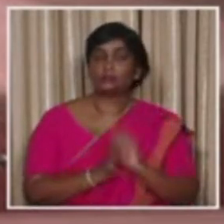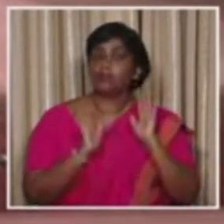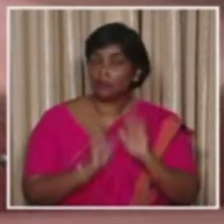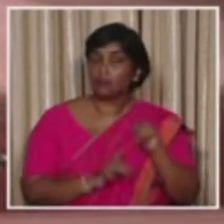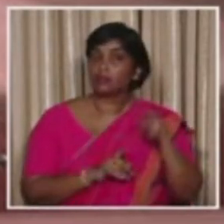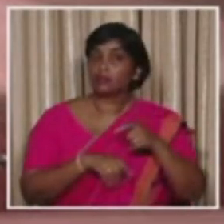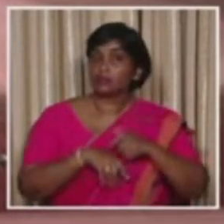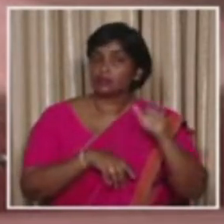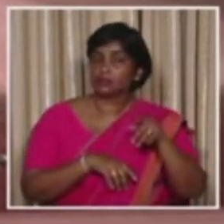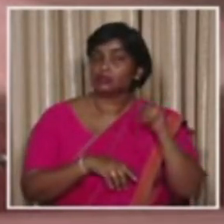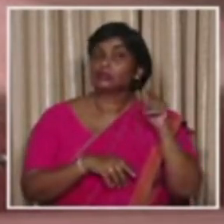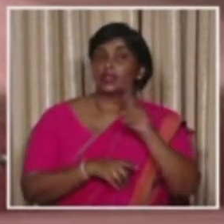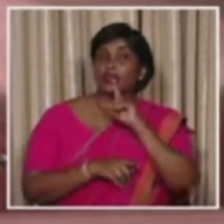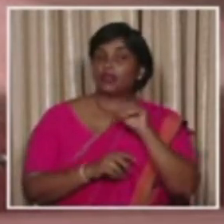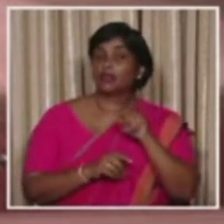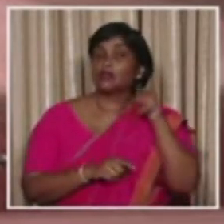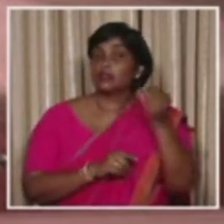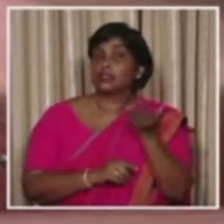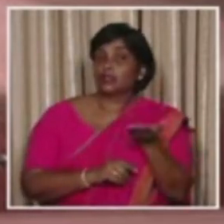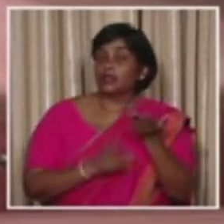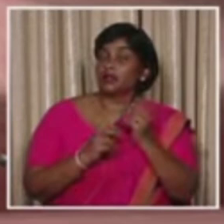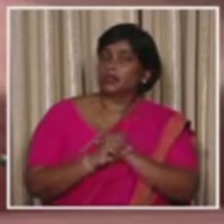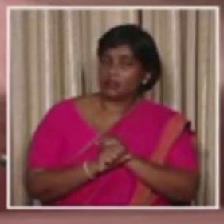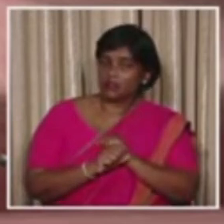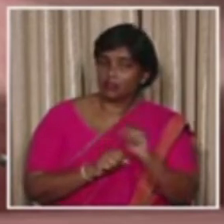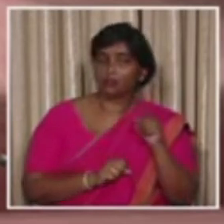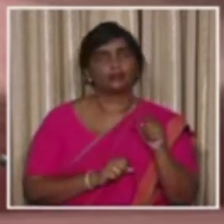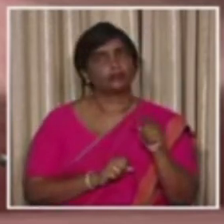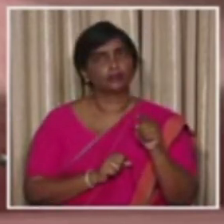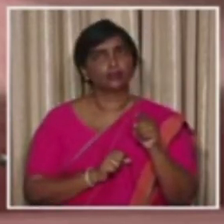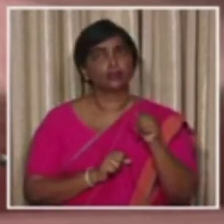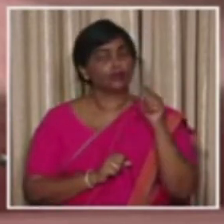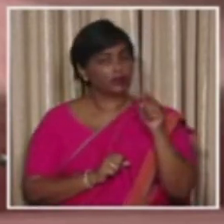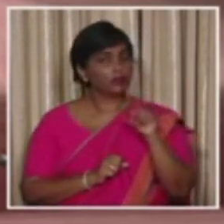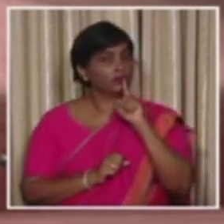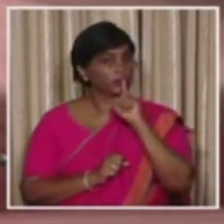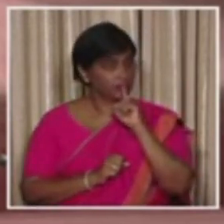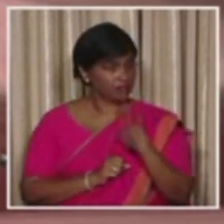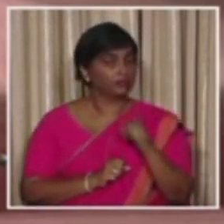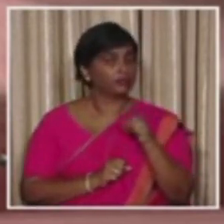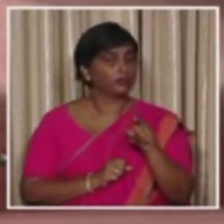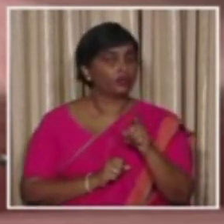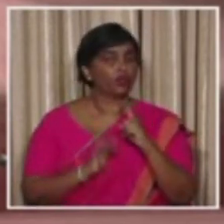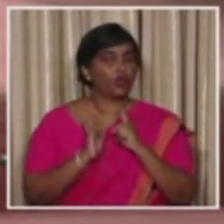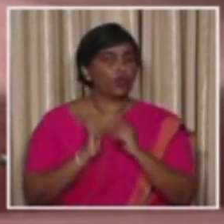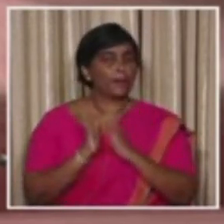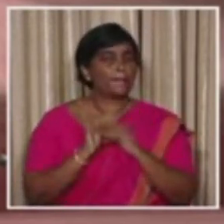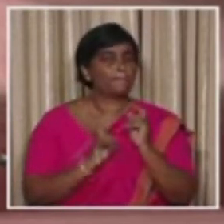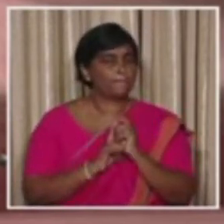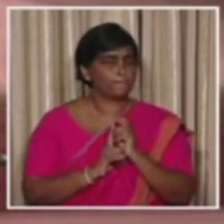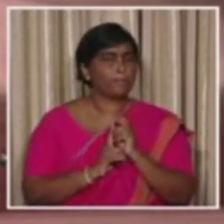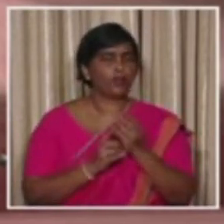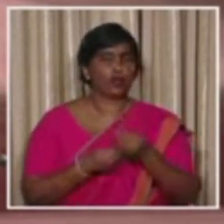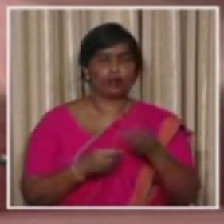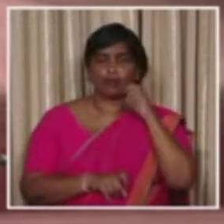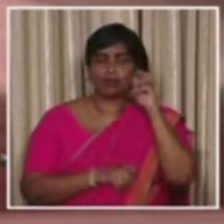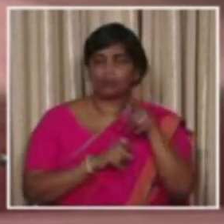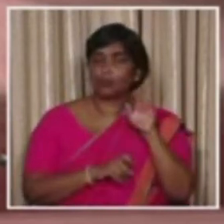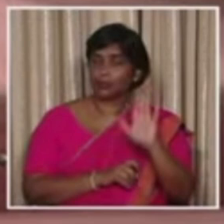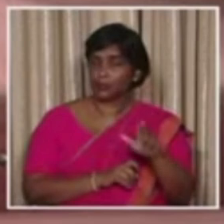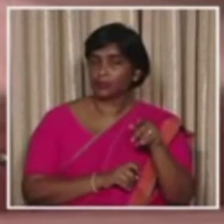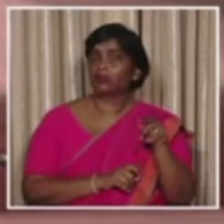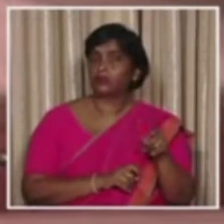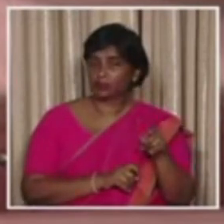அவர்கள் கேட்காத நிதியை அந்த மக்கள், அந்த அலுவலகமே வேண்டாம், OMB அலுவலகம், காணாமல் போனவருக்கான, காணாமலாக்கப்பட்டவருக்கான அந்த